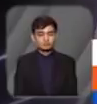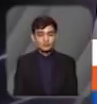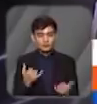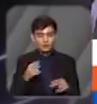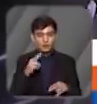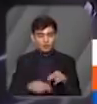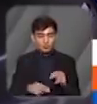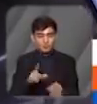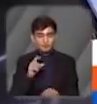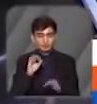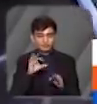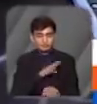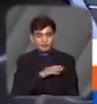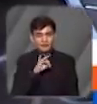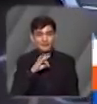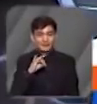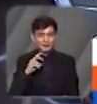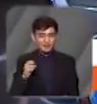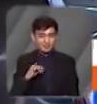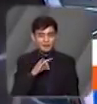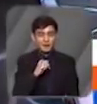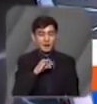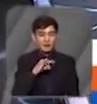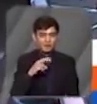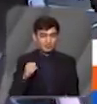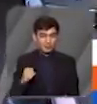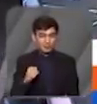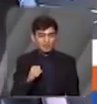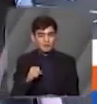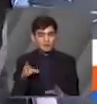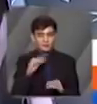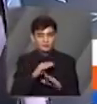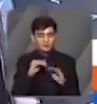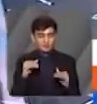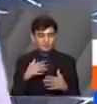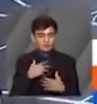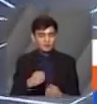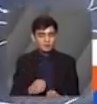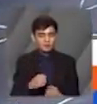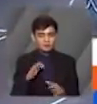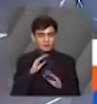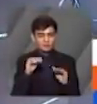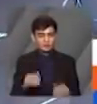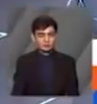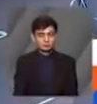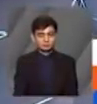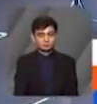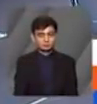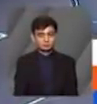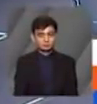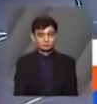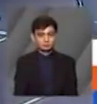Бүгінге осы ақпараттармен таныстырған Ирина Евгеньева және Аида Боранбай. Аман сау болыңыздар. Сау болыңыздар.